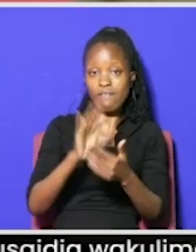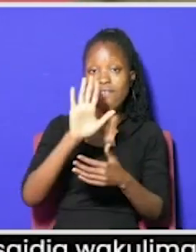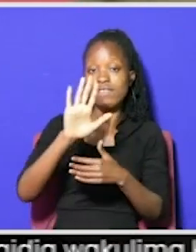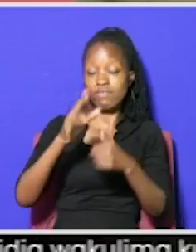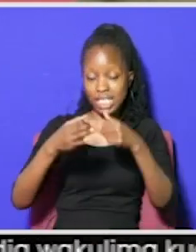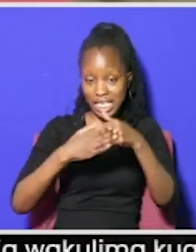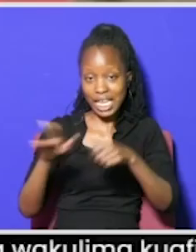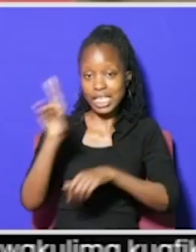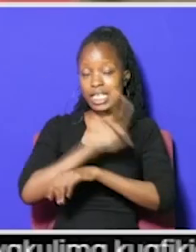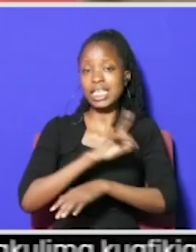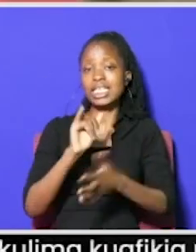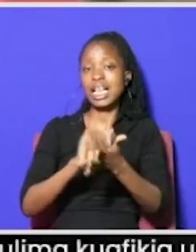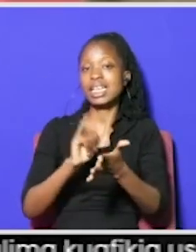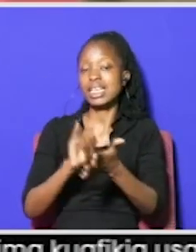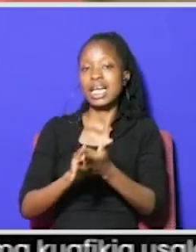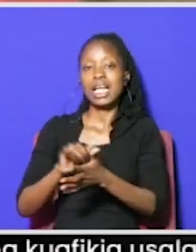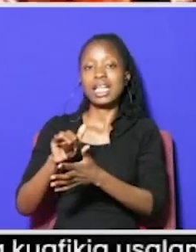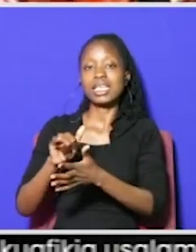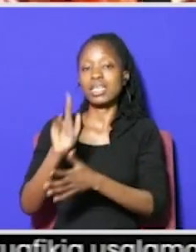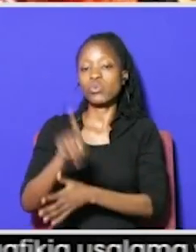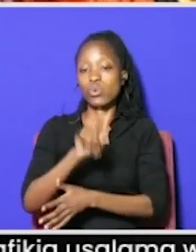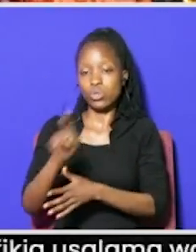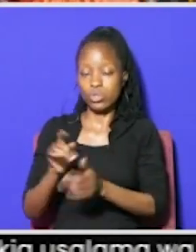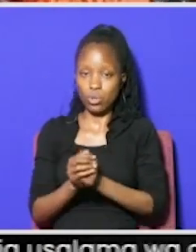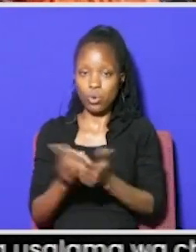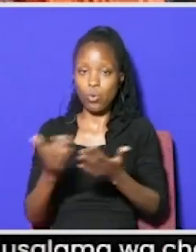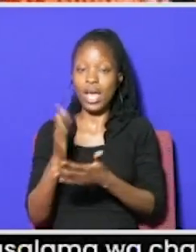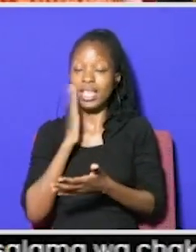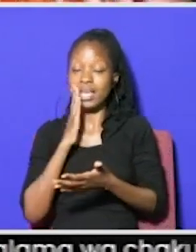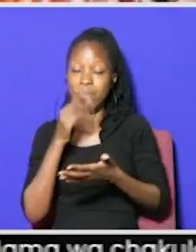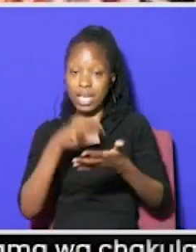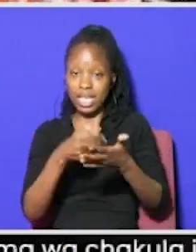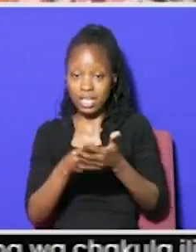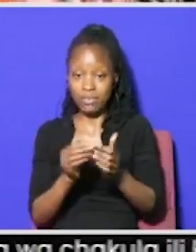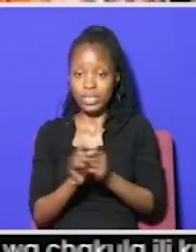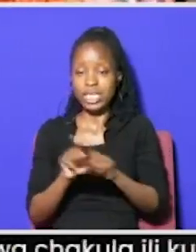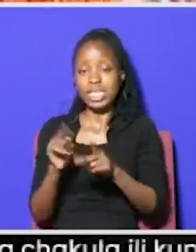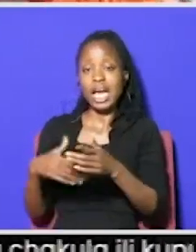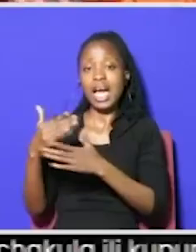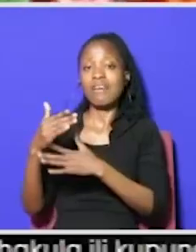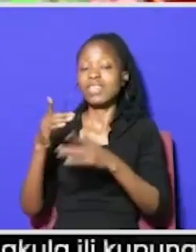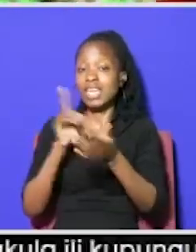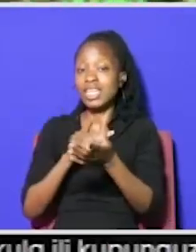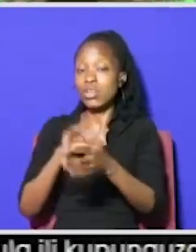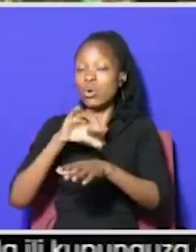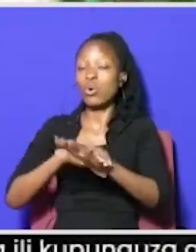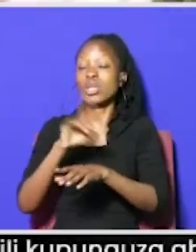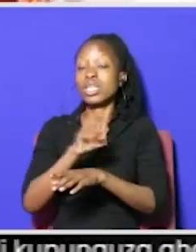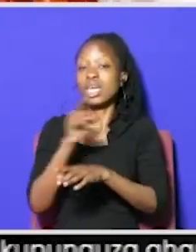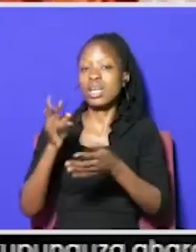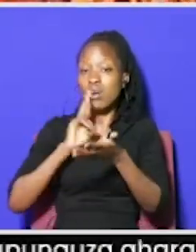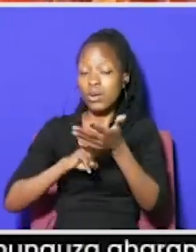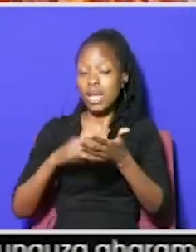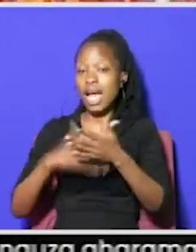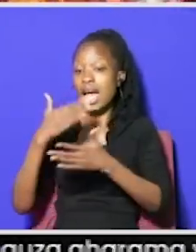59 ambazo marehemu alilazwa hospitalini humo. Hii ni kufuatia ripoti ya kupotosha kutoka kwa daktari. Baada ya kifo chake, hospitalini